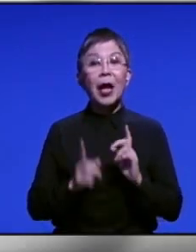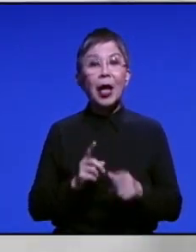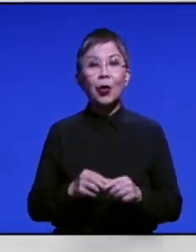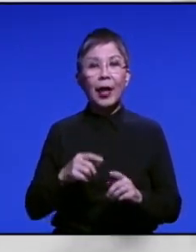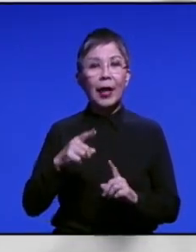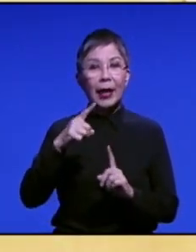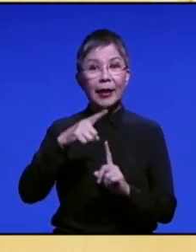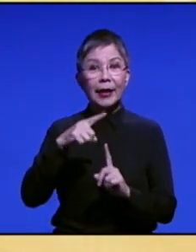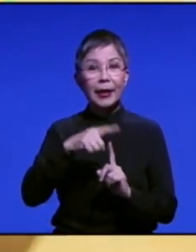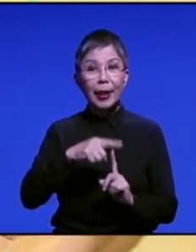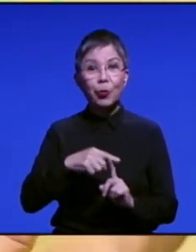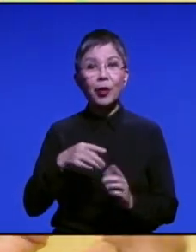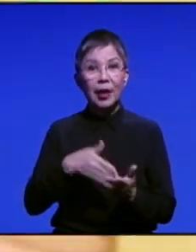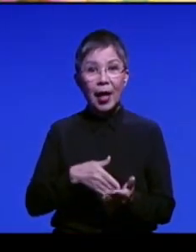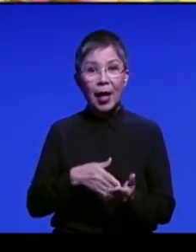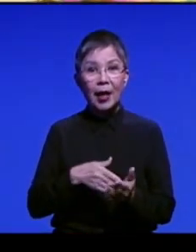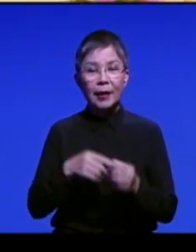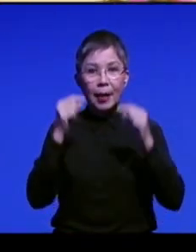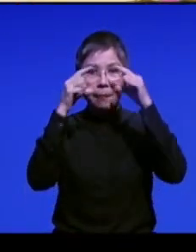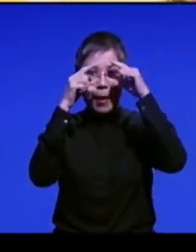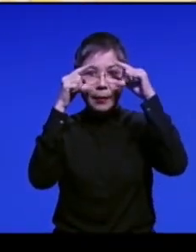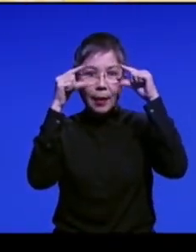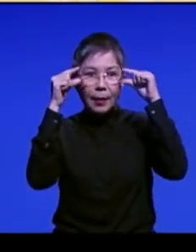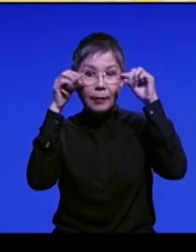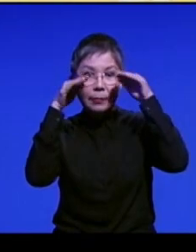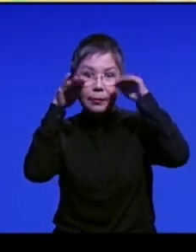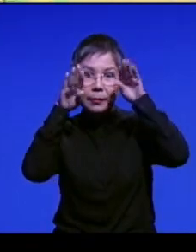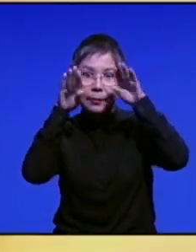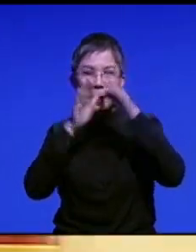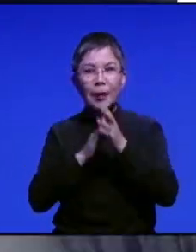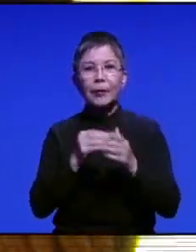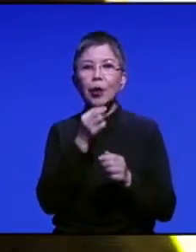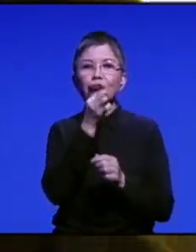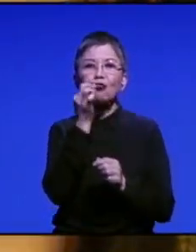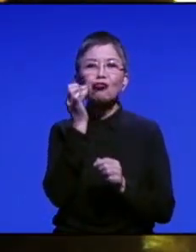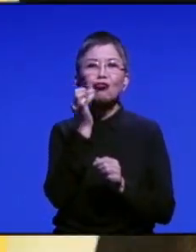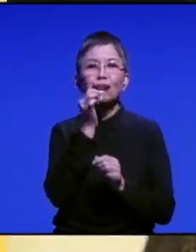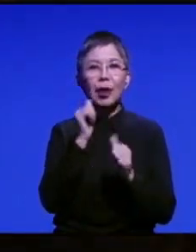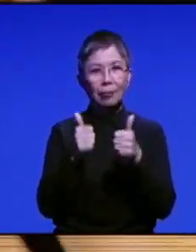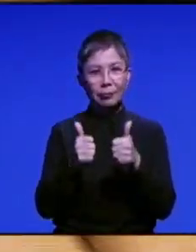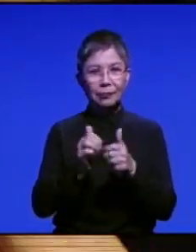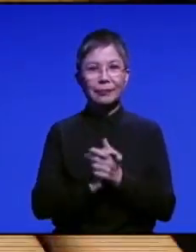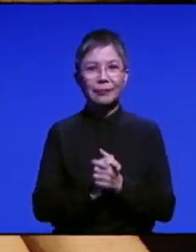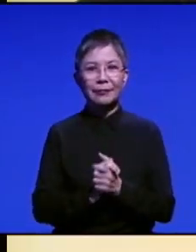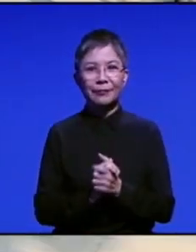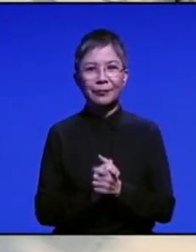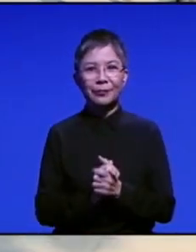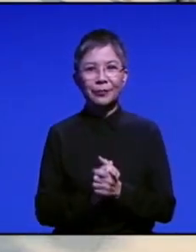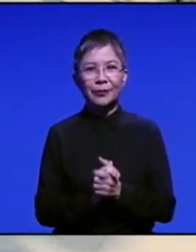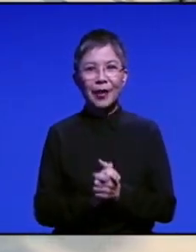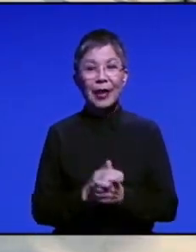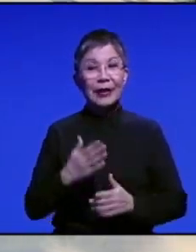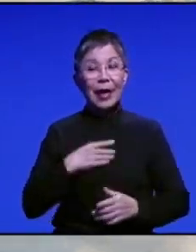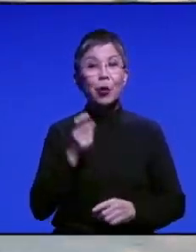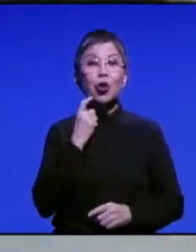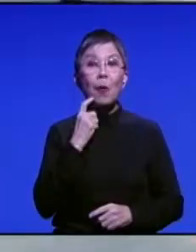Timur Tengah punya ciri khas kecantikan dari mata yang indah lentik, juga pulasan bibirnya yang mempesona. Saya